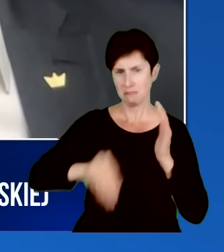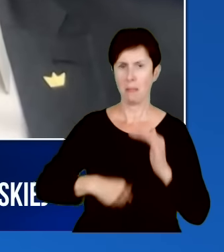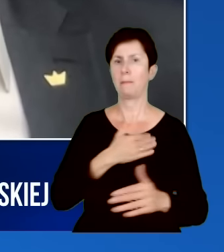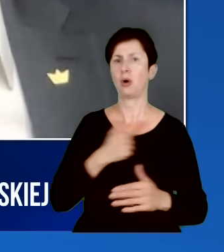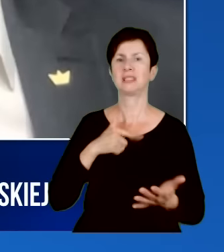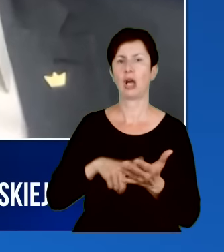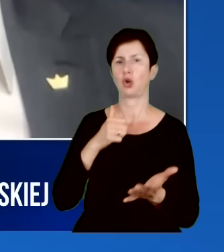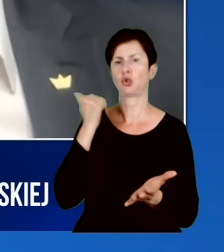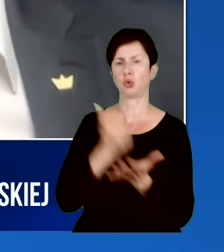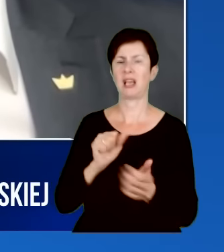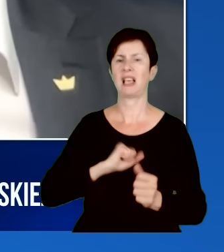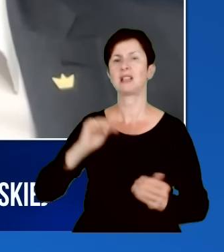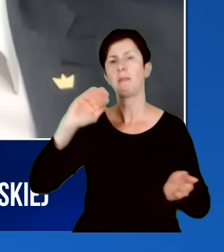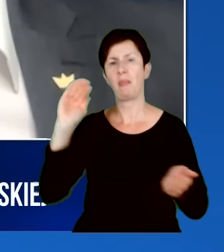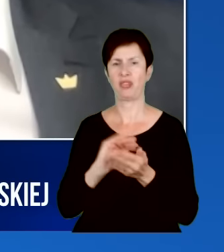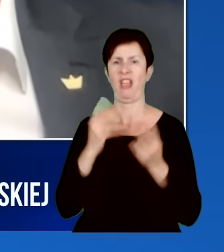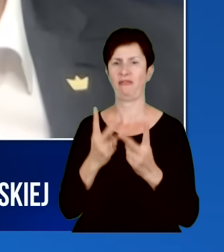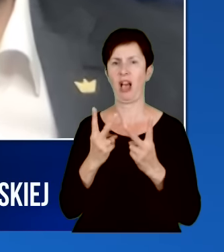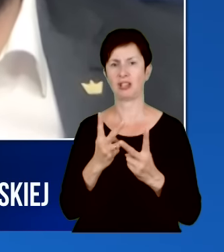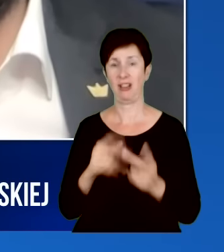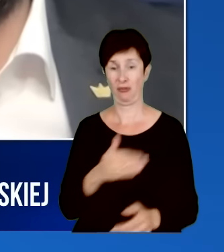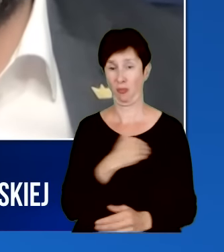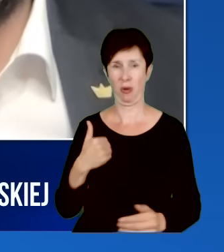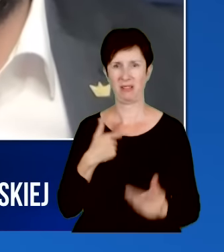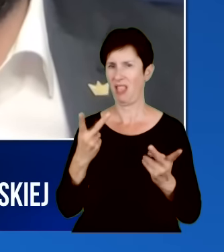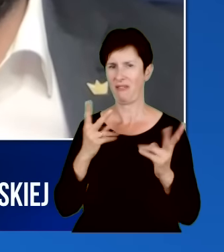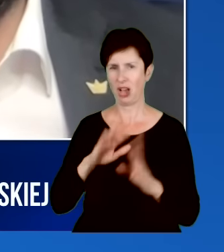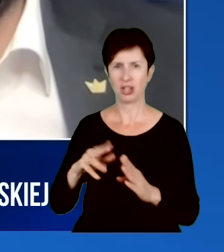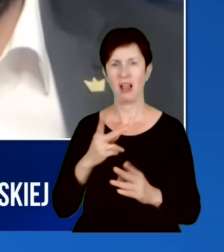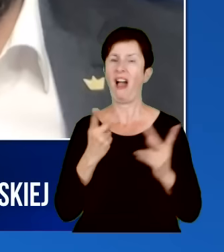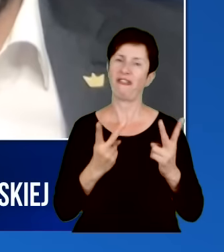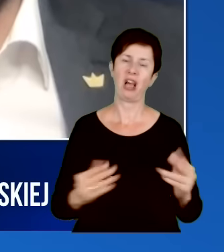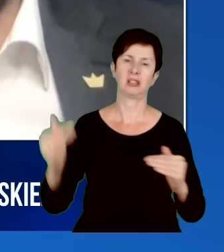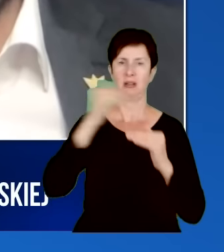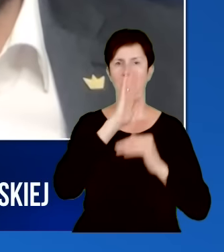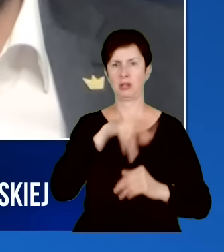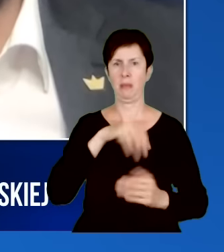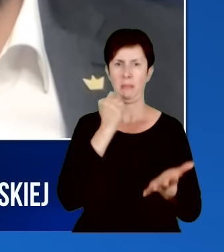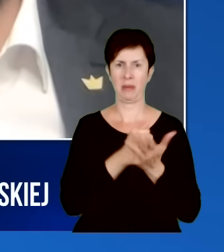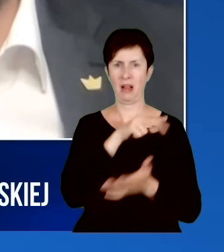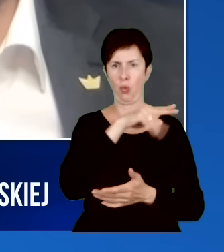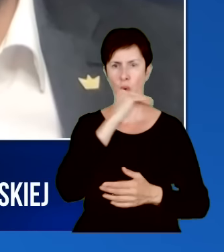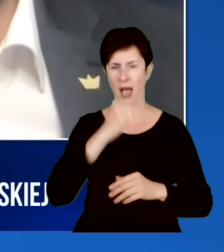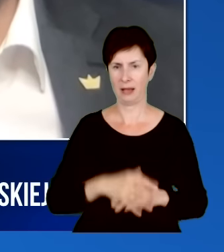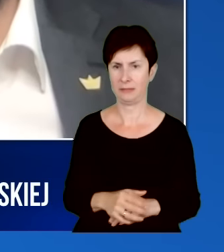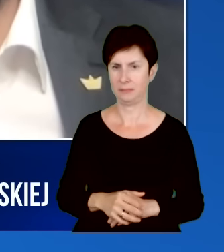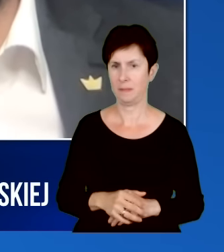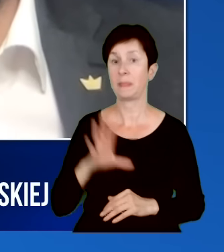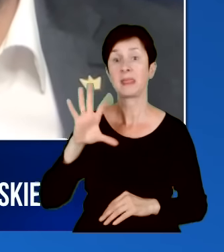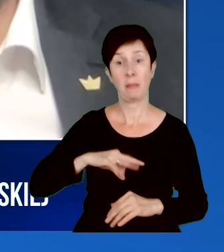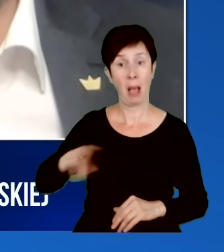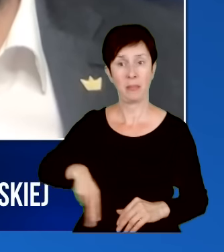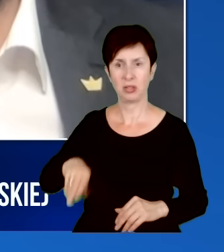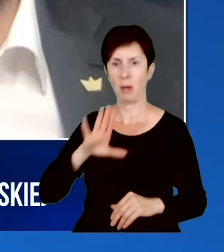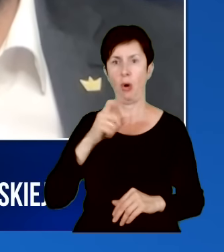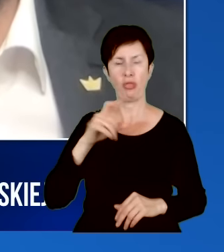mniej ważna w Polsce w Polsce niż prawo Unii Europejskiej pan minister Bodnar się nie pochwalił ale Chwaliła